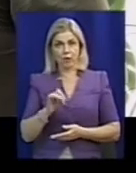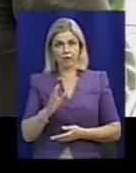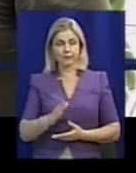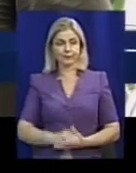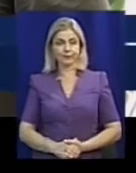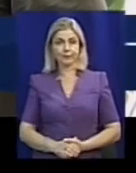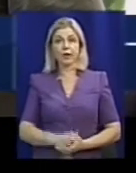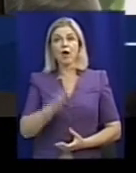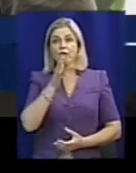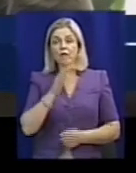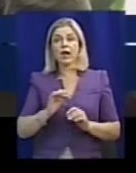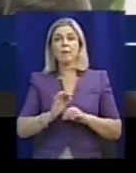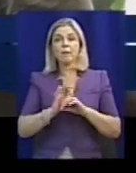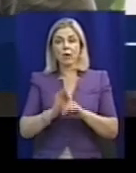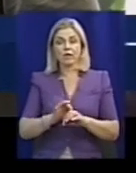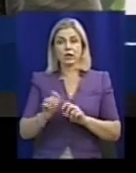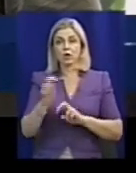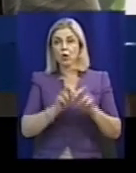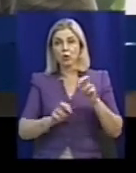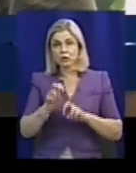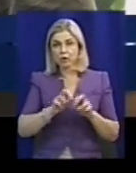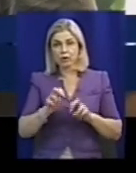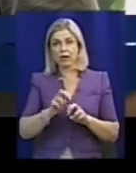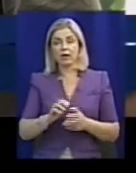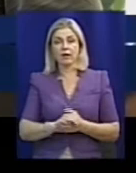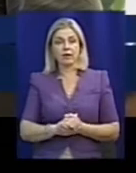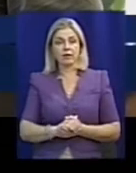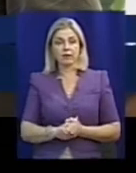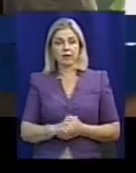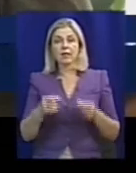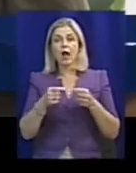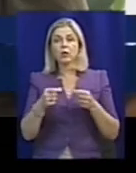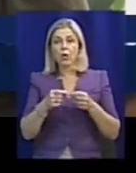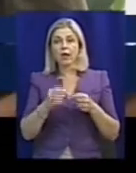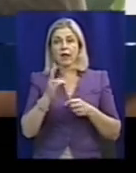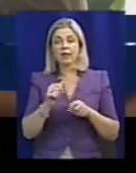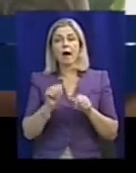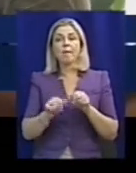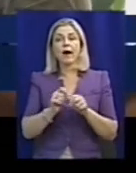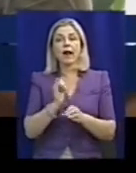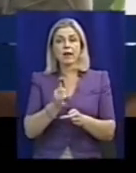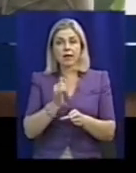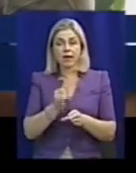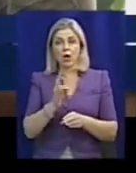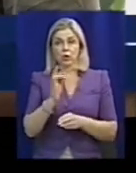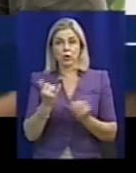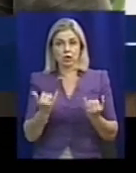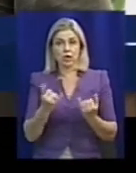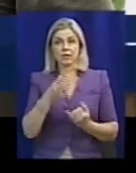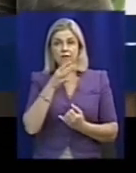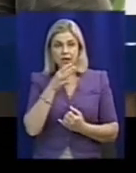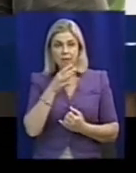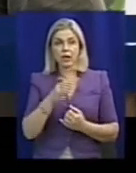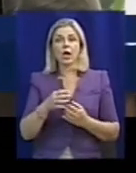час проведення обшуків в службовому кабінеті були знайдені талони на пальне. Однак, на даний час органи